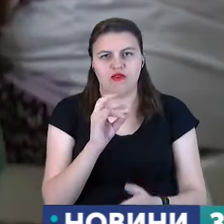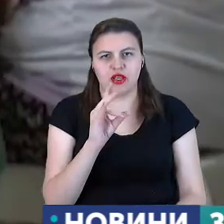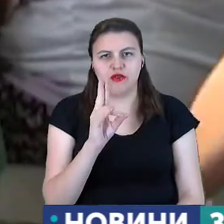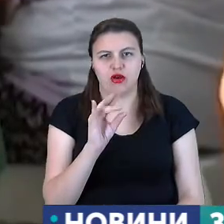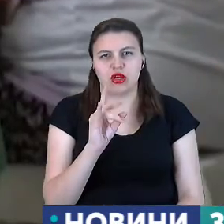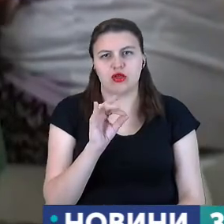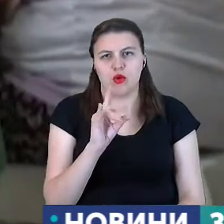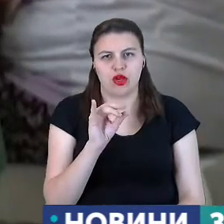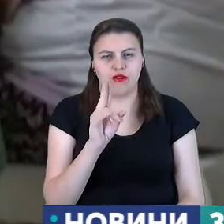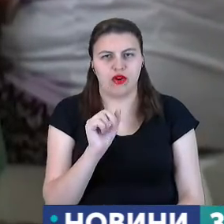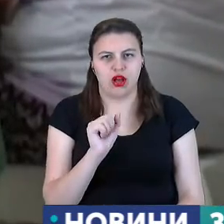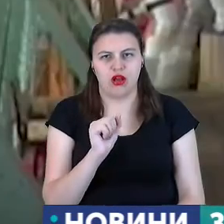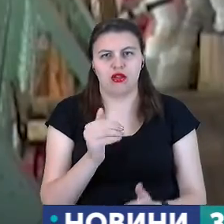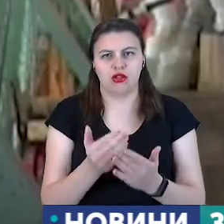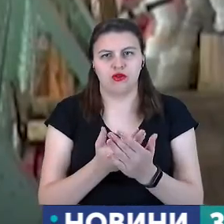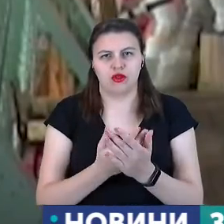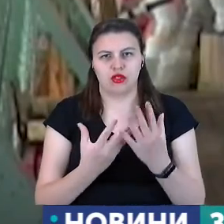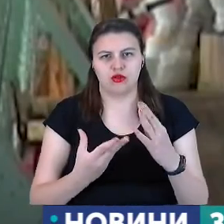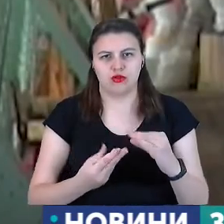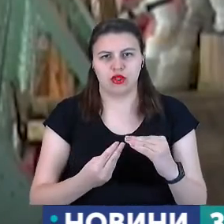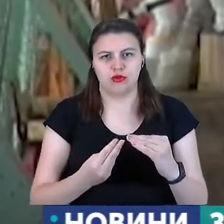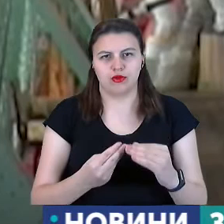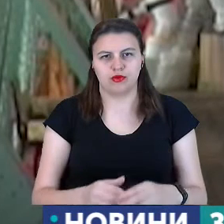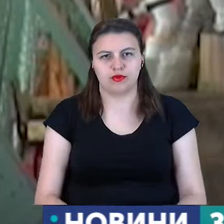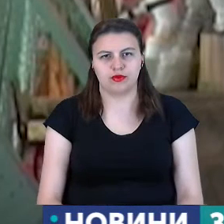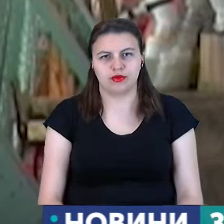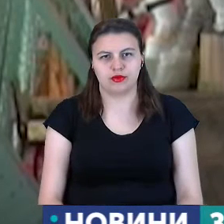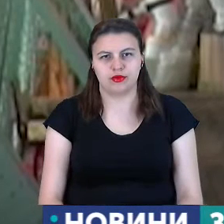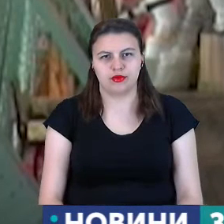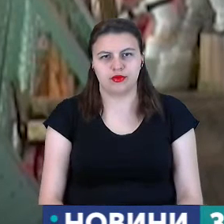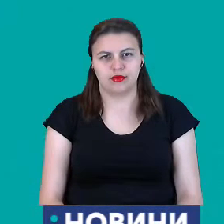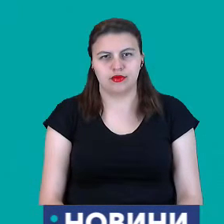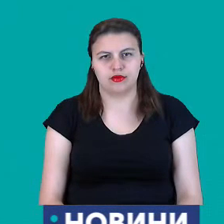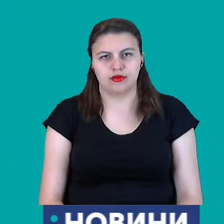Тетяна Весна, Анатолій Кикоть. Новини на Суспільному. Полтавщина.